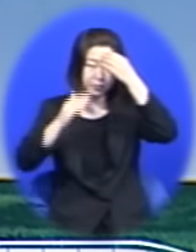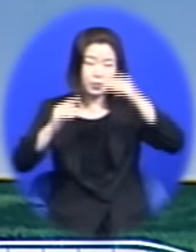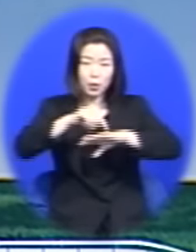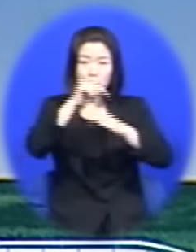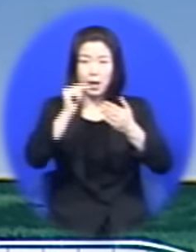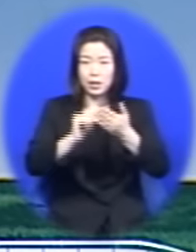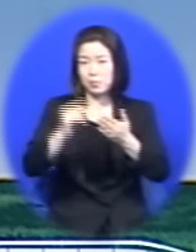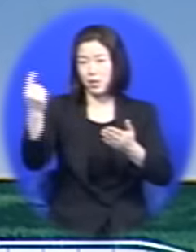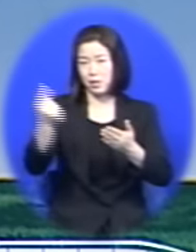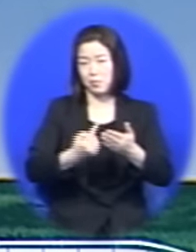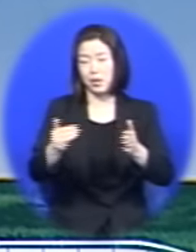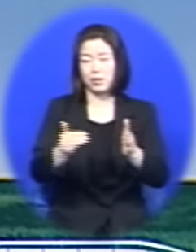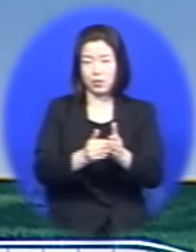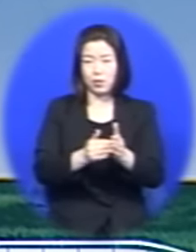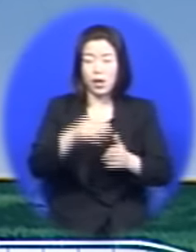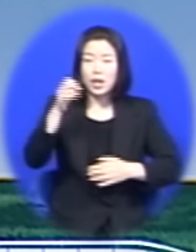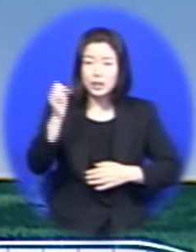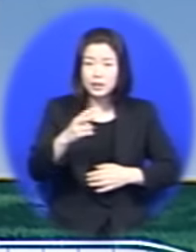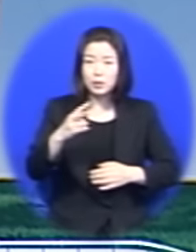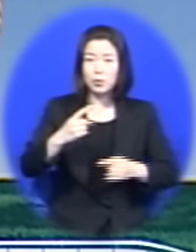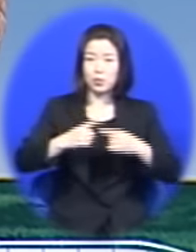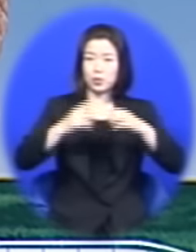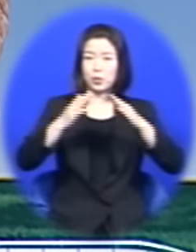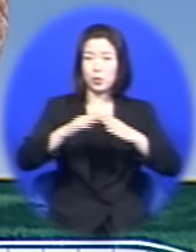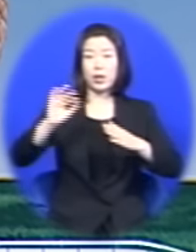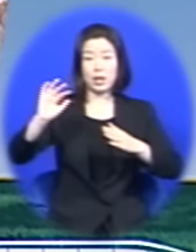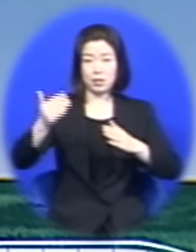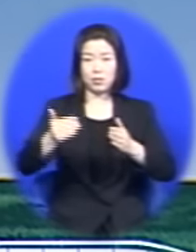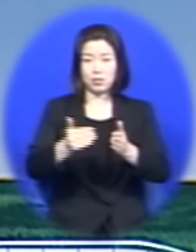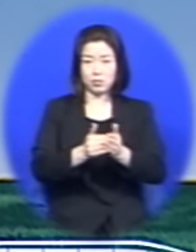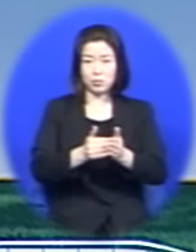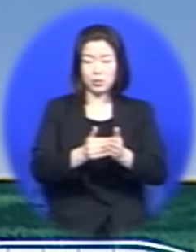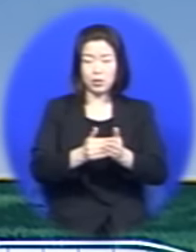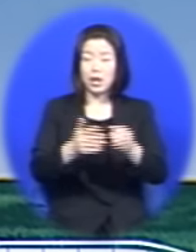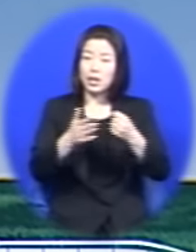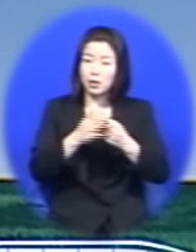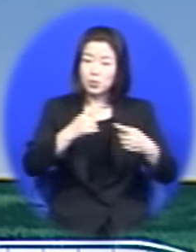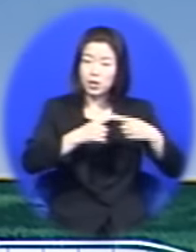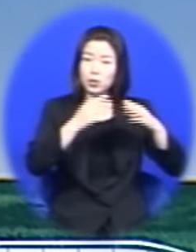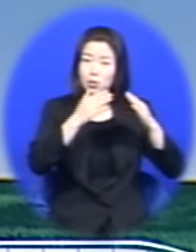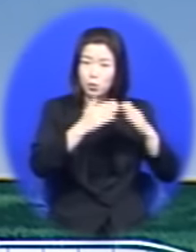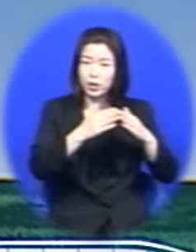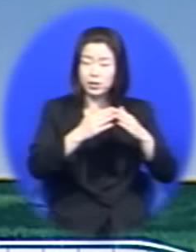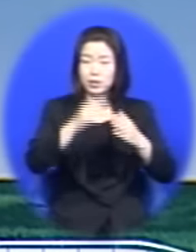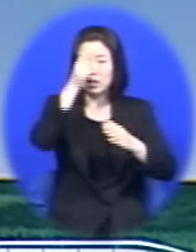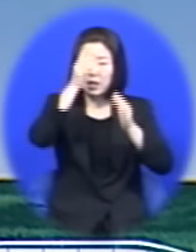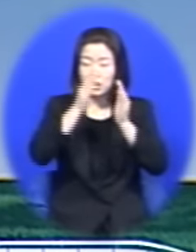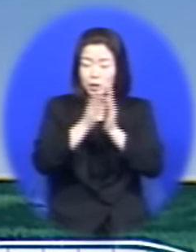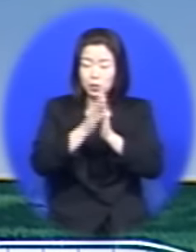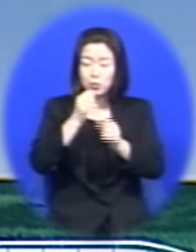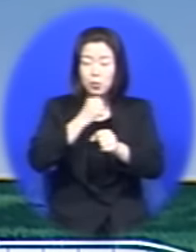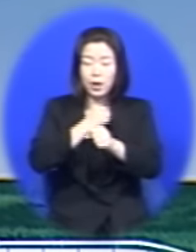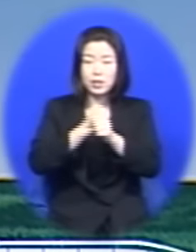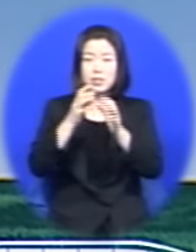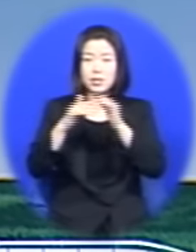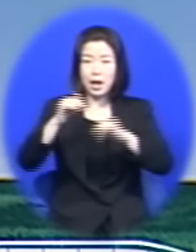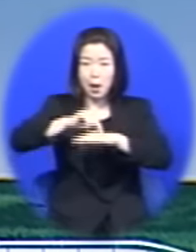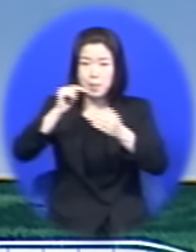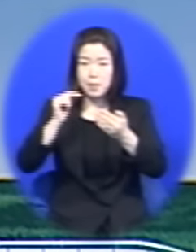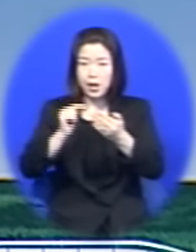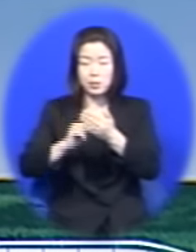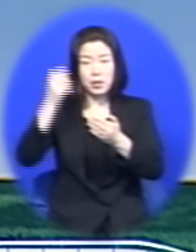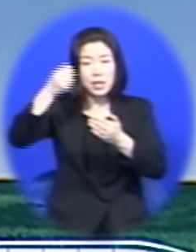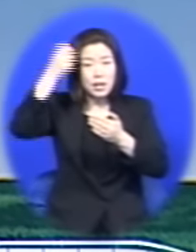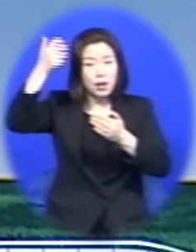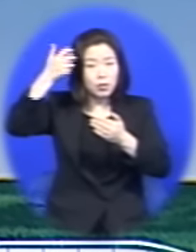임하셨어요. 그리고 교회가 된 겁니다. 그러니까 교회는 기도하는 성도들의 마음에